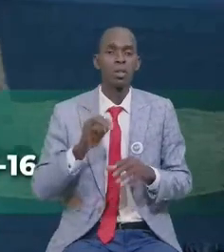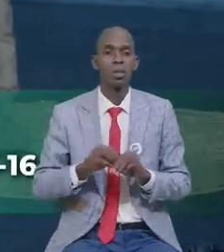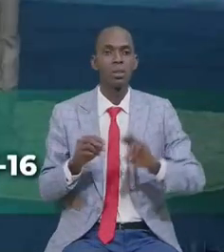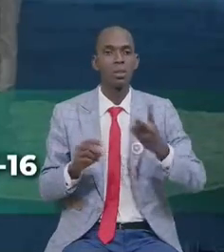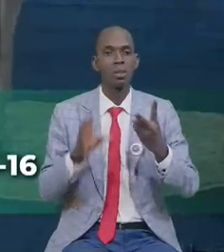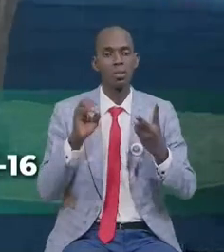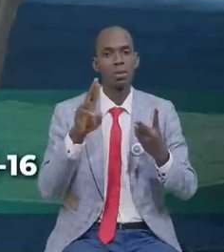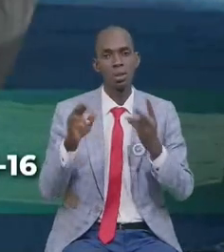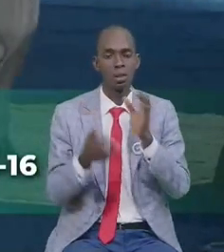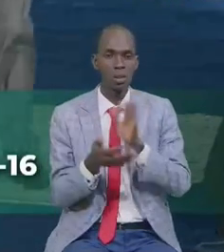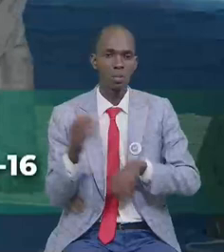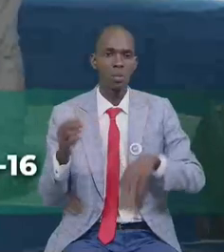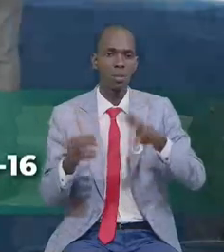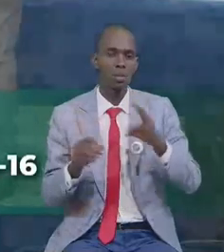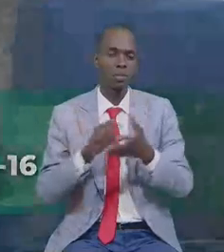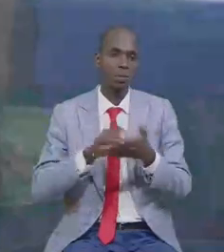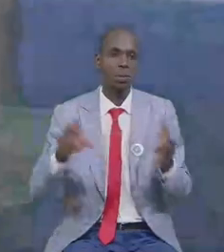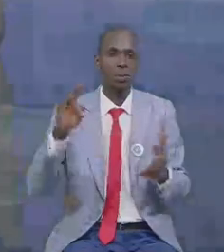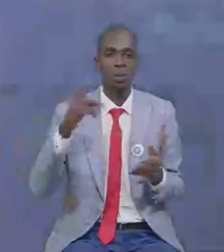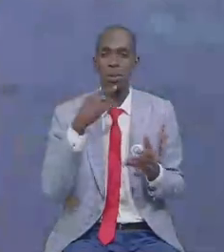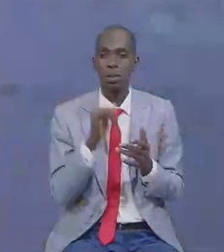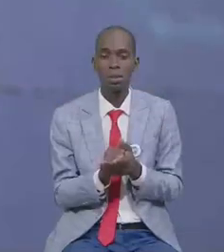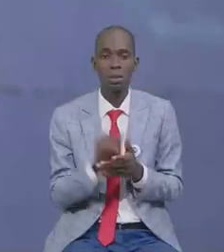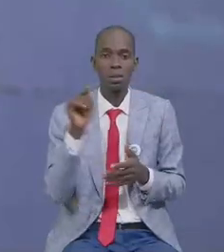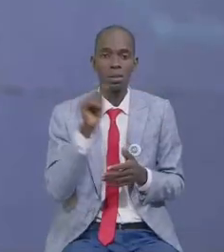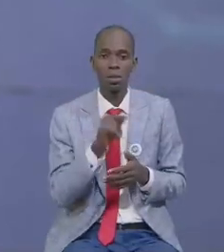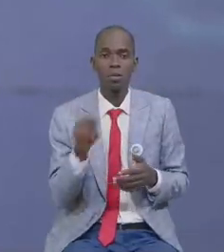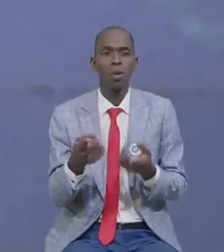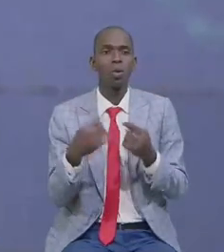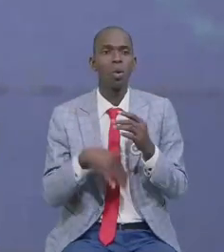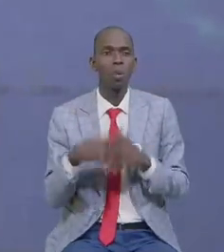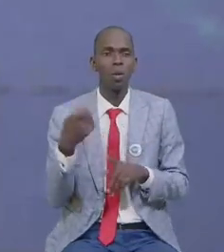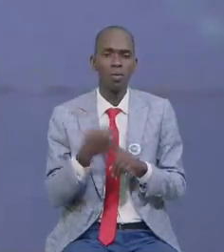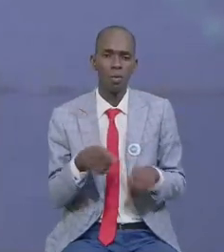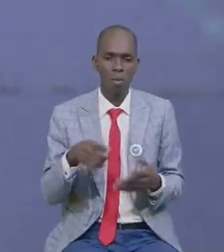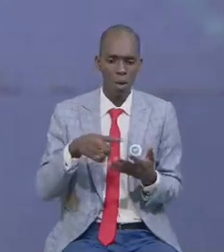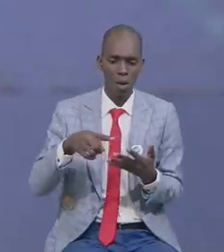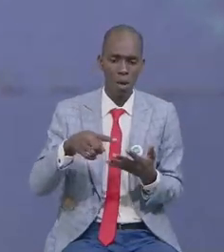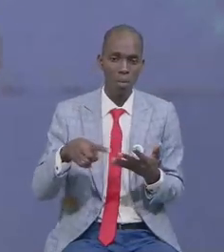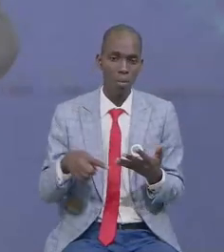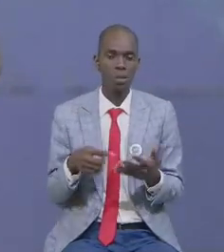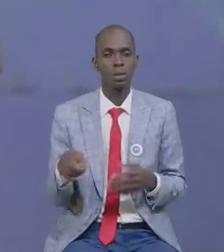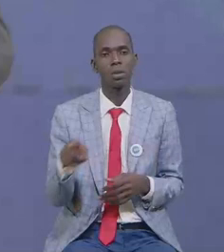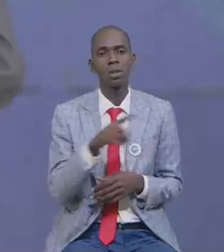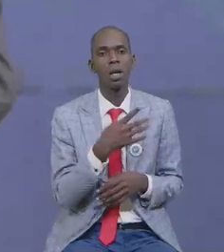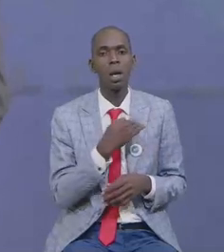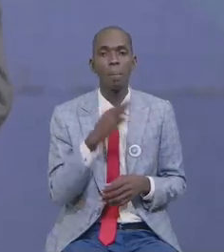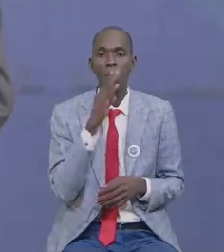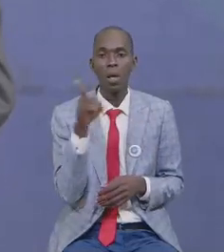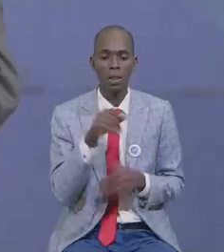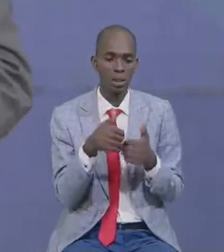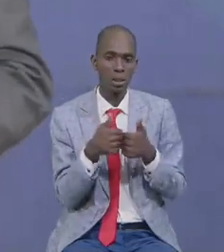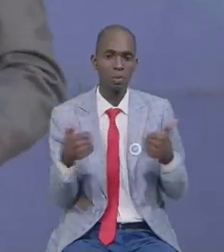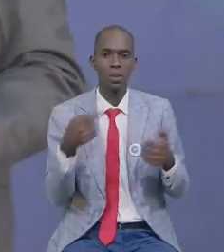2 Corinthiens 6, verset 17. C'est pourquoi sortez du milieu d'eux et séparez-vous, dit